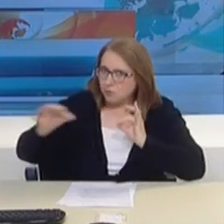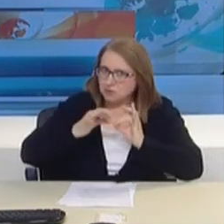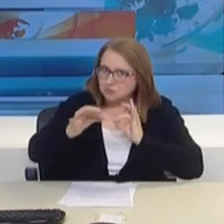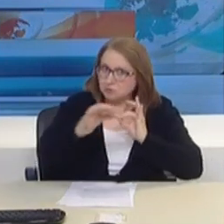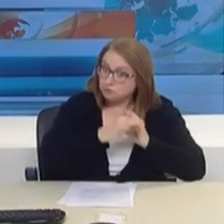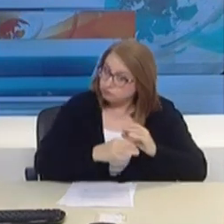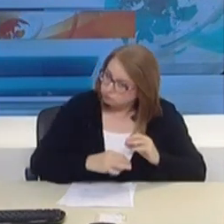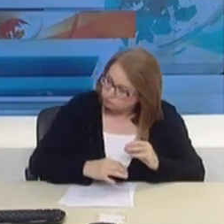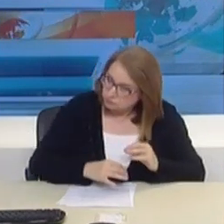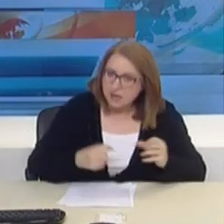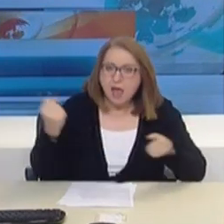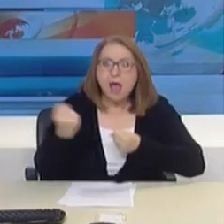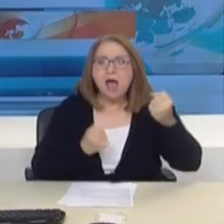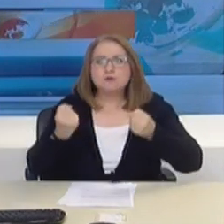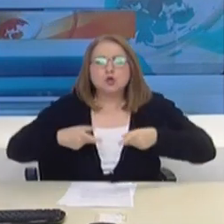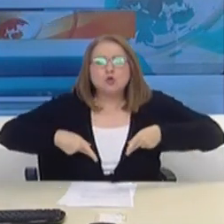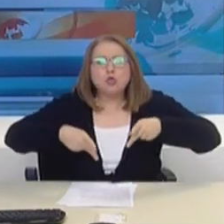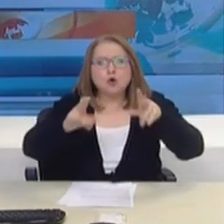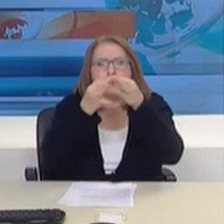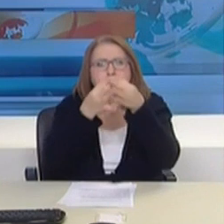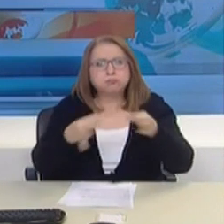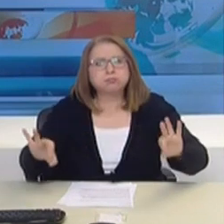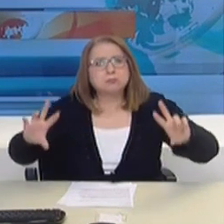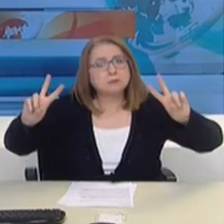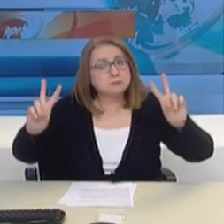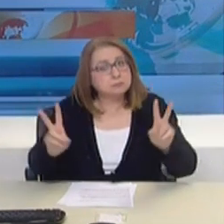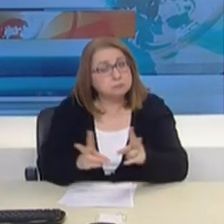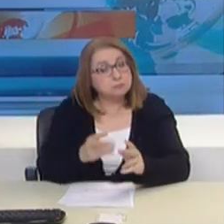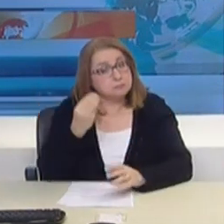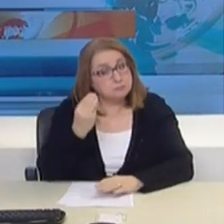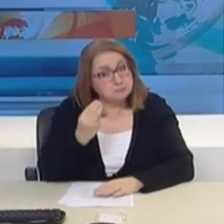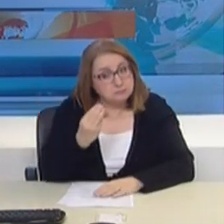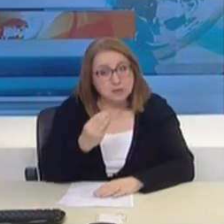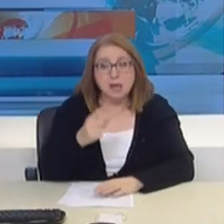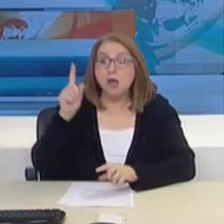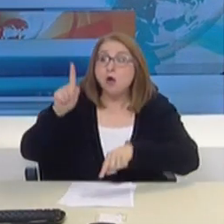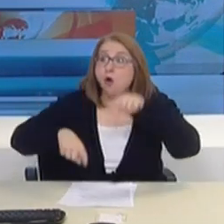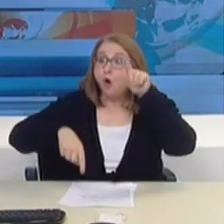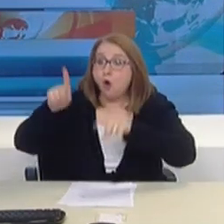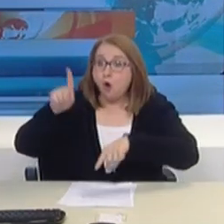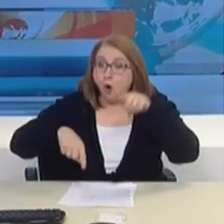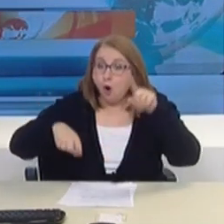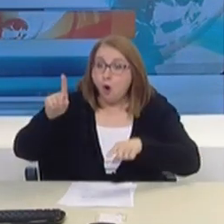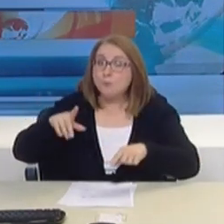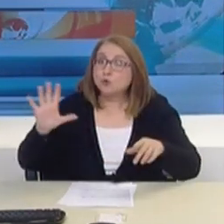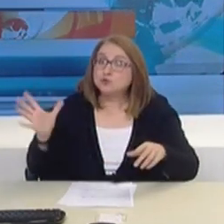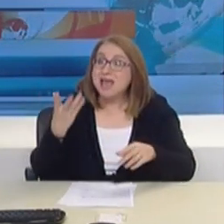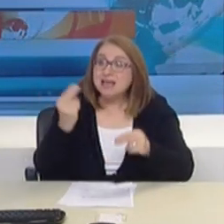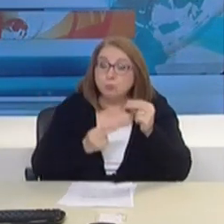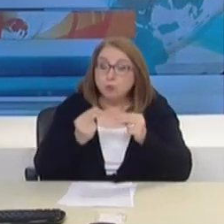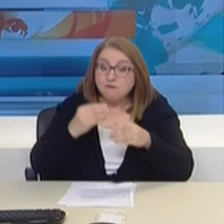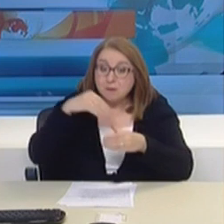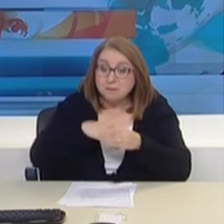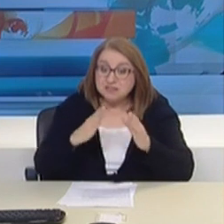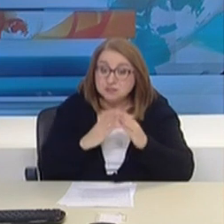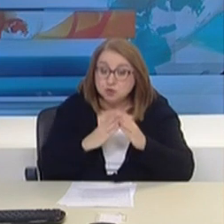Εγώ σέβομαι απόλυτα τον βουβό πόνο αυτών που έχουν κρούσμα στο σπίτι και πρέπει να απομονώνονται μακριά από τον συγγενή τους, ή